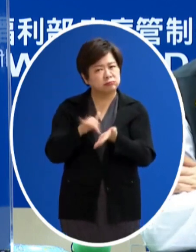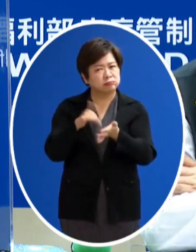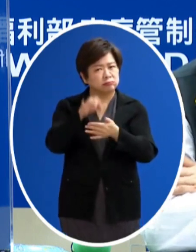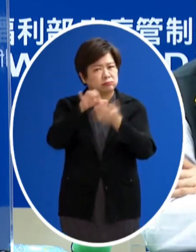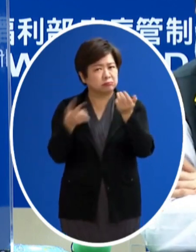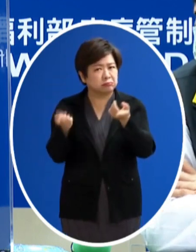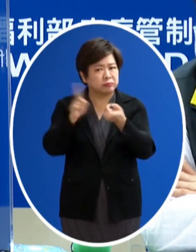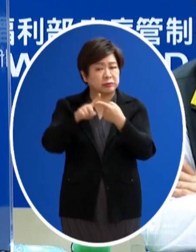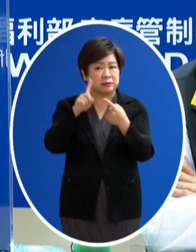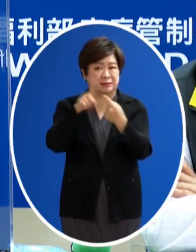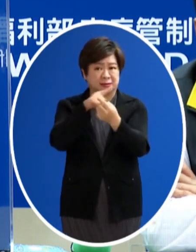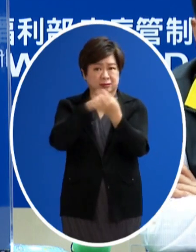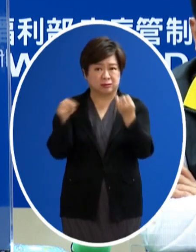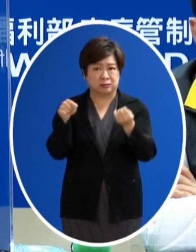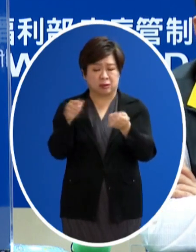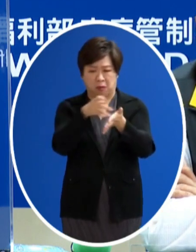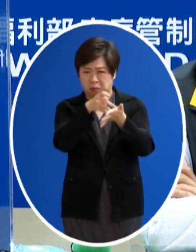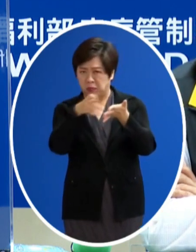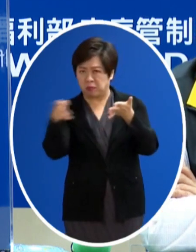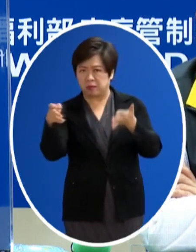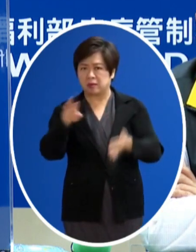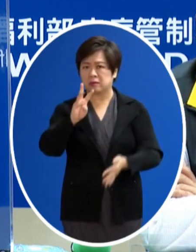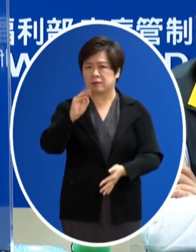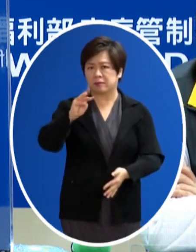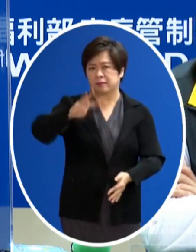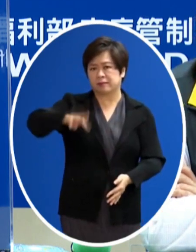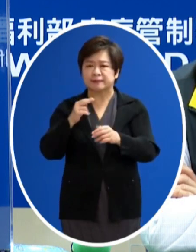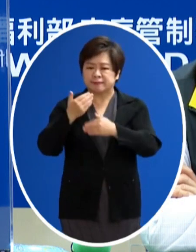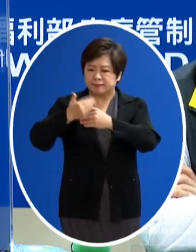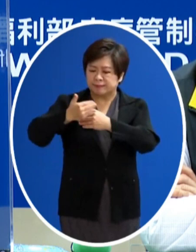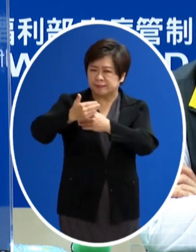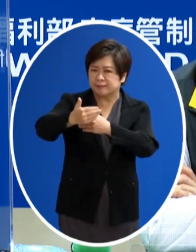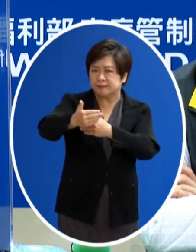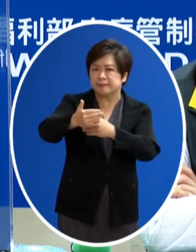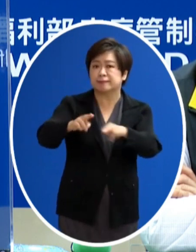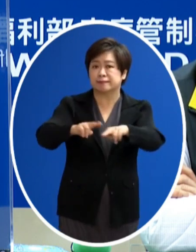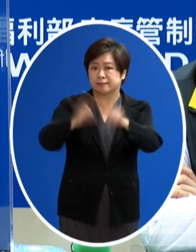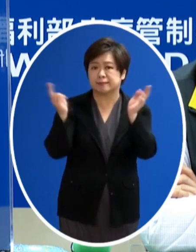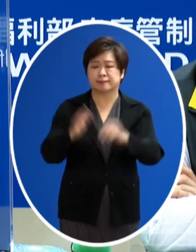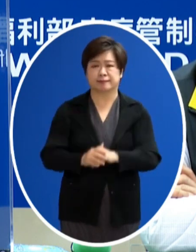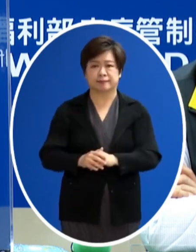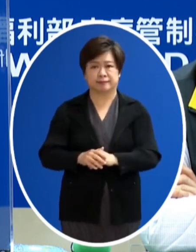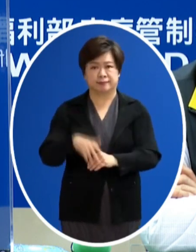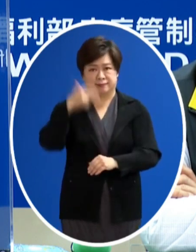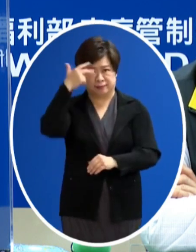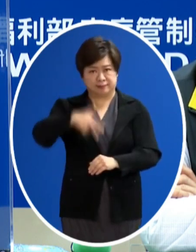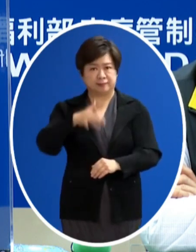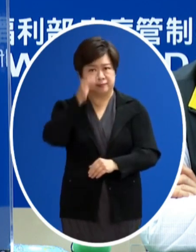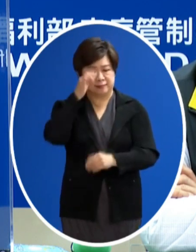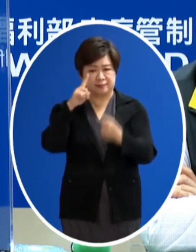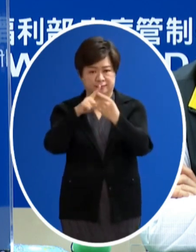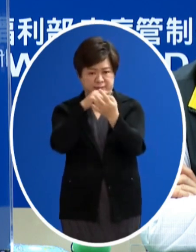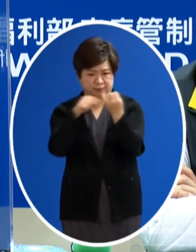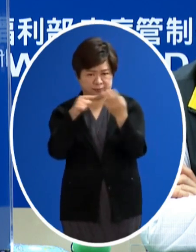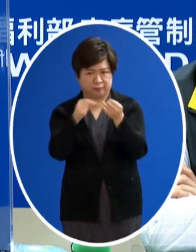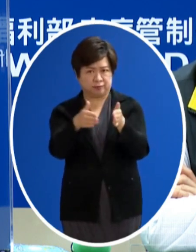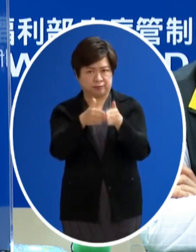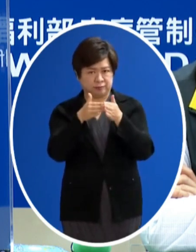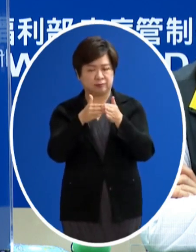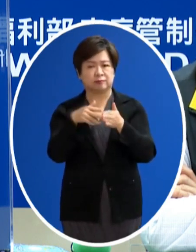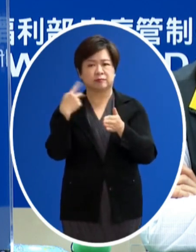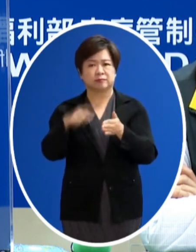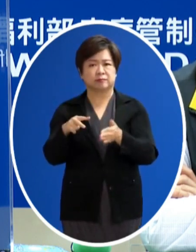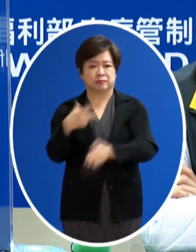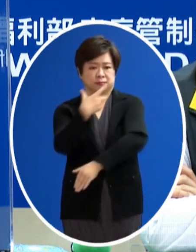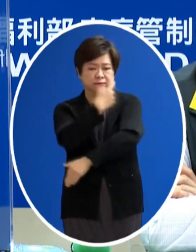哈，我们大概在名册里面大概有33000人。我们下周会依接种人数的需求，那拨配疫